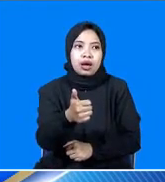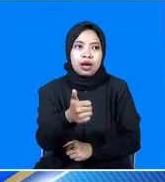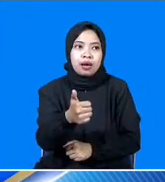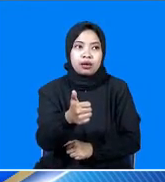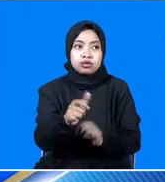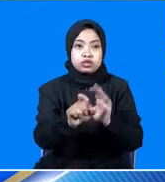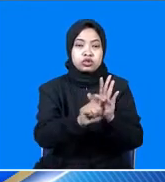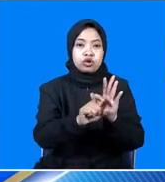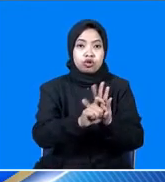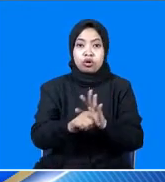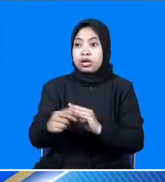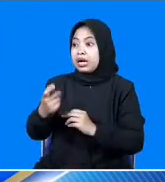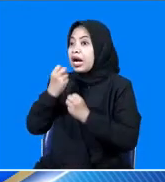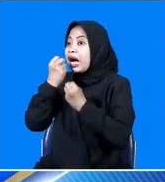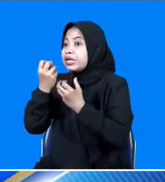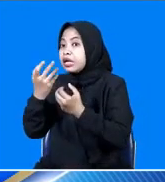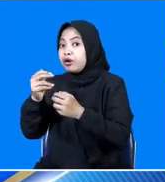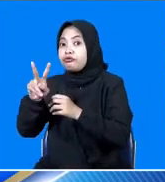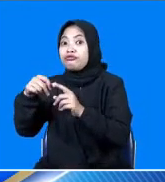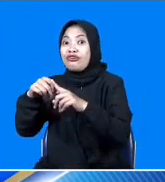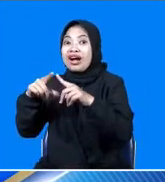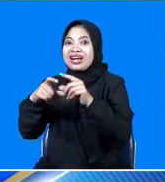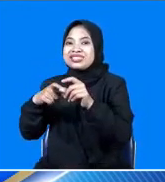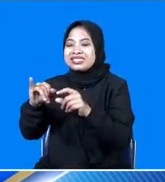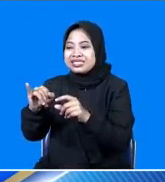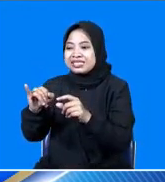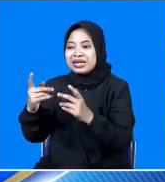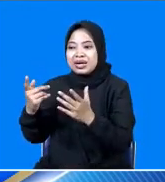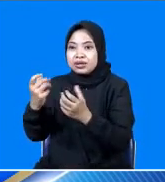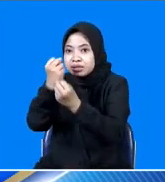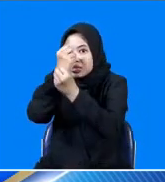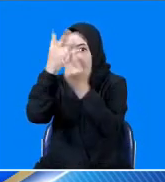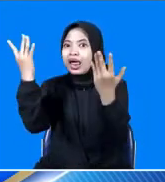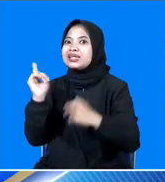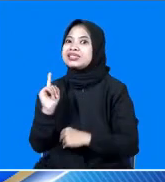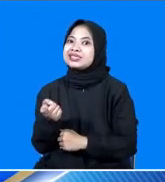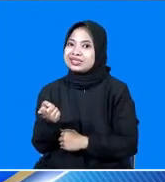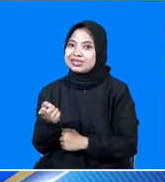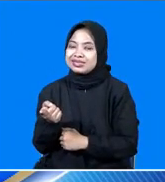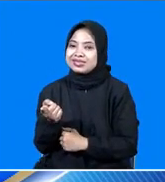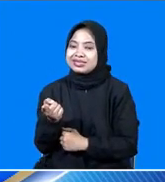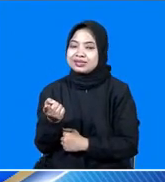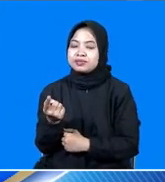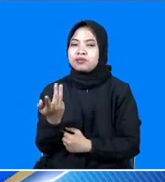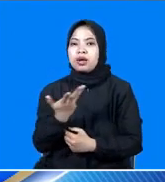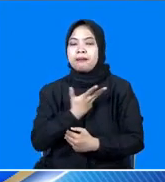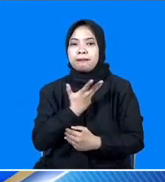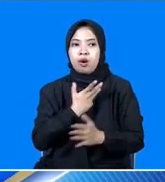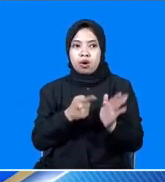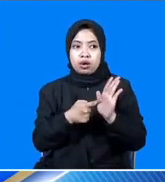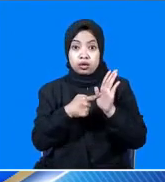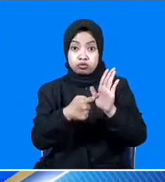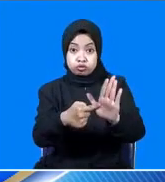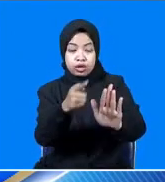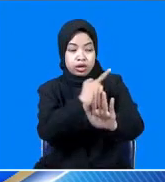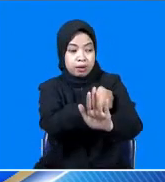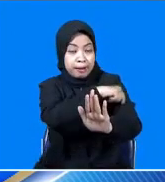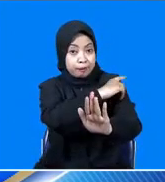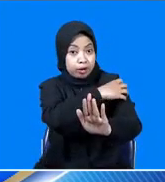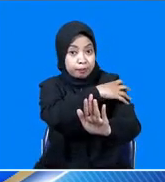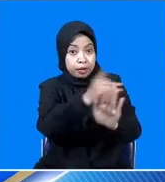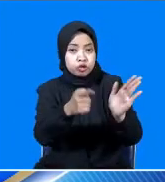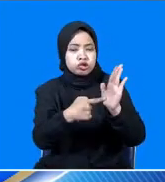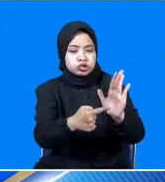kita misalnya mengajar perlu di apalagi kalau yang vokasi ya Ini udah udah sangat jelas gitu Kalau kita ingin menunjukkan kompetensi seorang